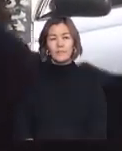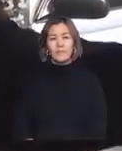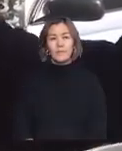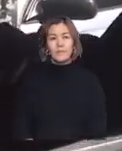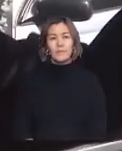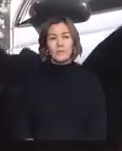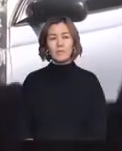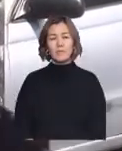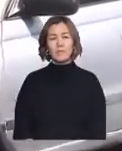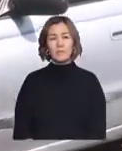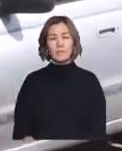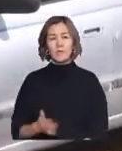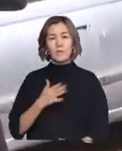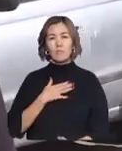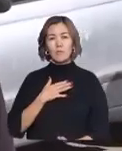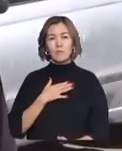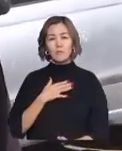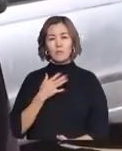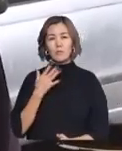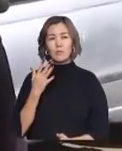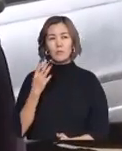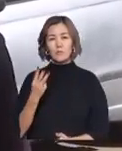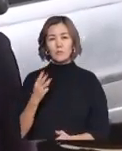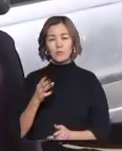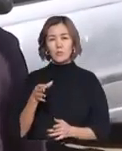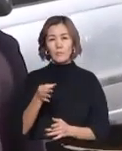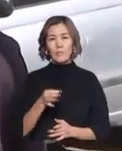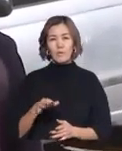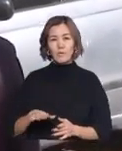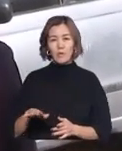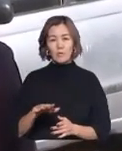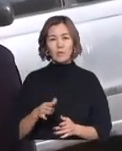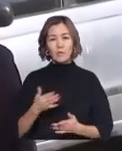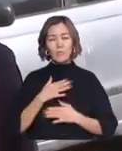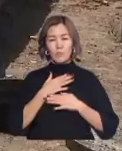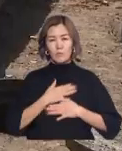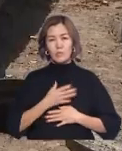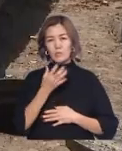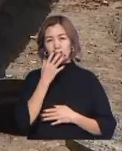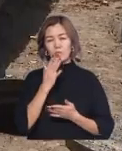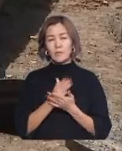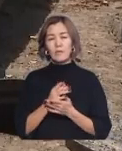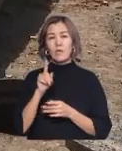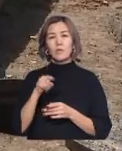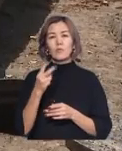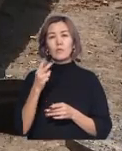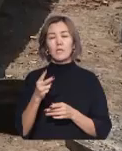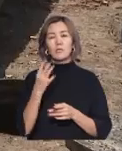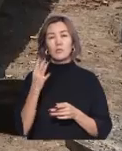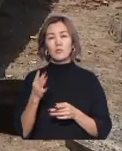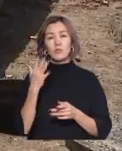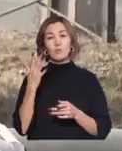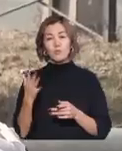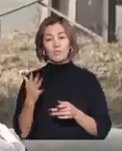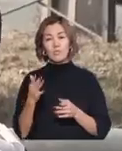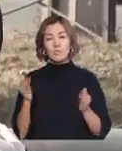Мен үште тұрам, 3-24-гіда. Біздікі жылы. Көңіліңіз толады да? Иә. Нөмірі 2-ші, 4-ші және